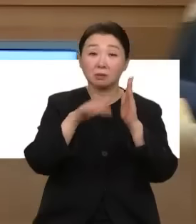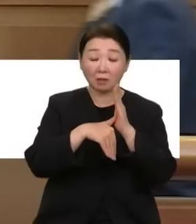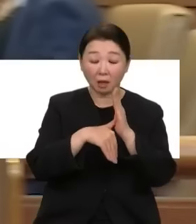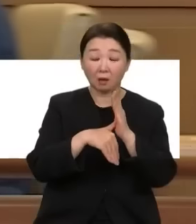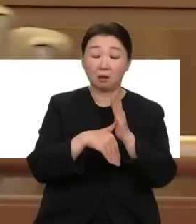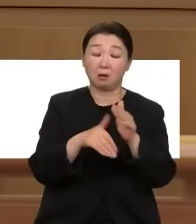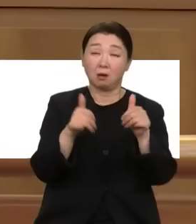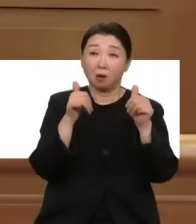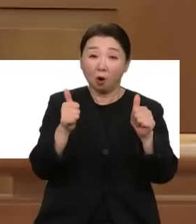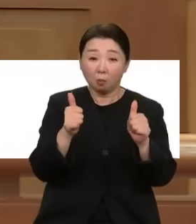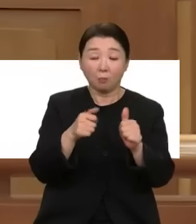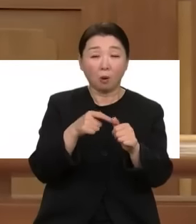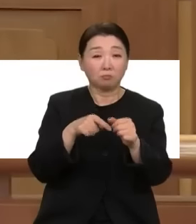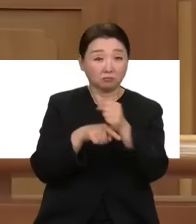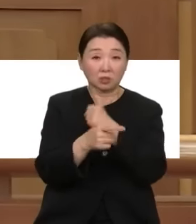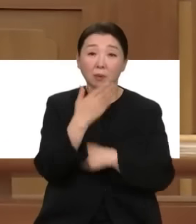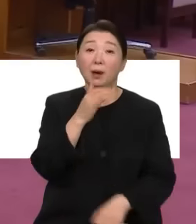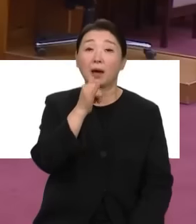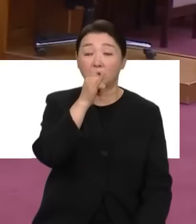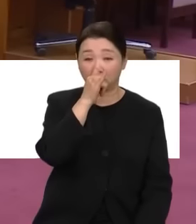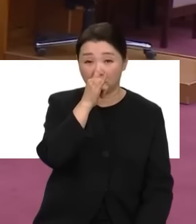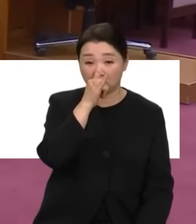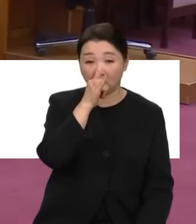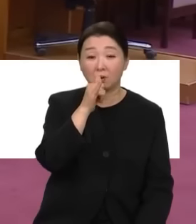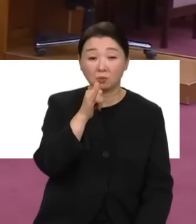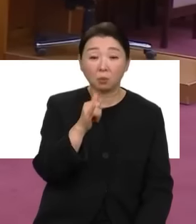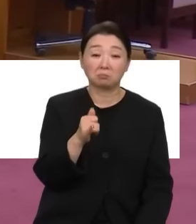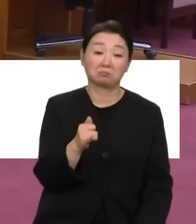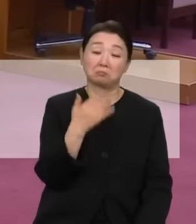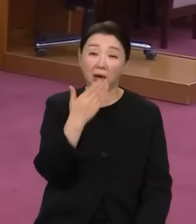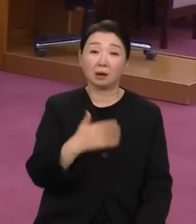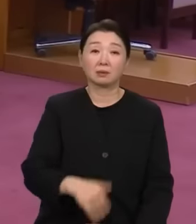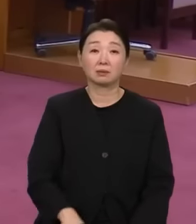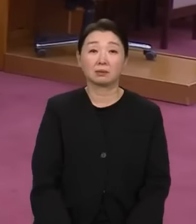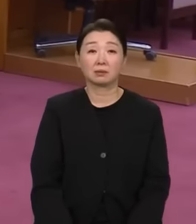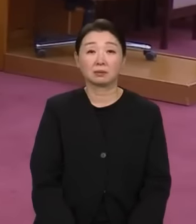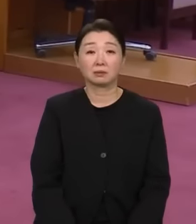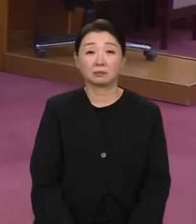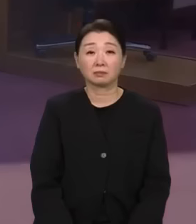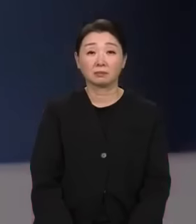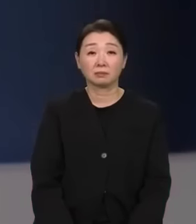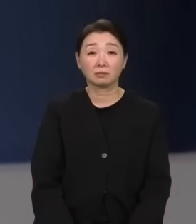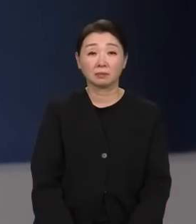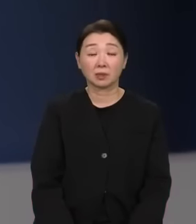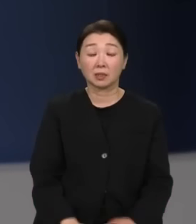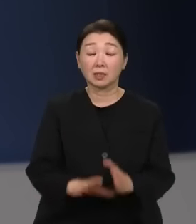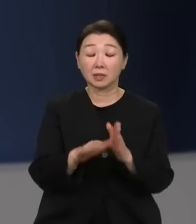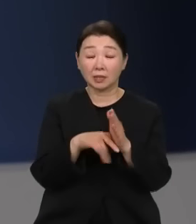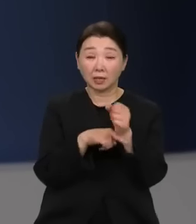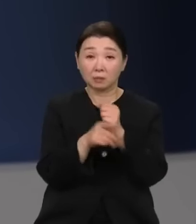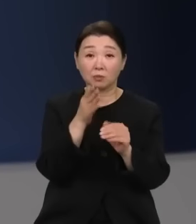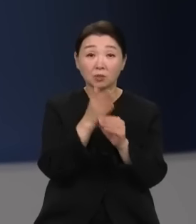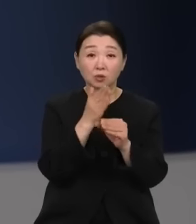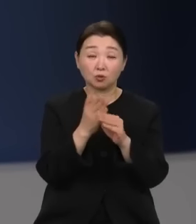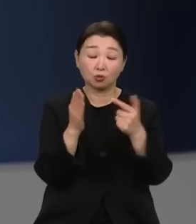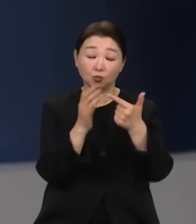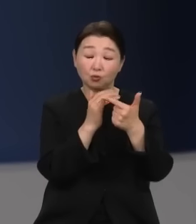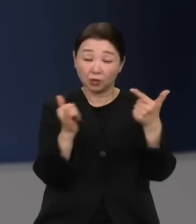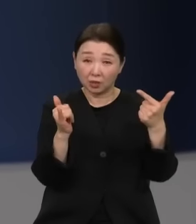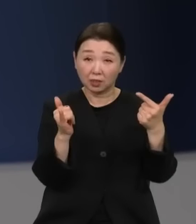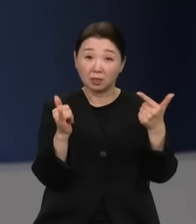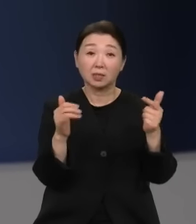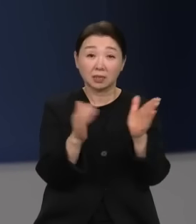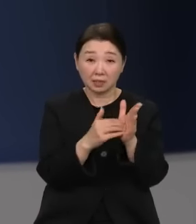헌법 재판서 심할 수 있도록 이렇게 가능하긴 하는데요네 하지만 이때는이 심리 중의 6인 체제가